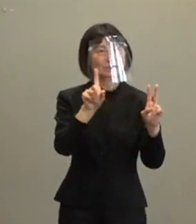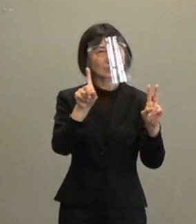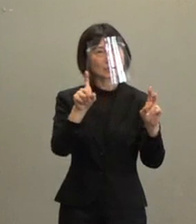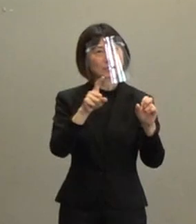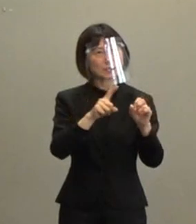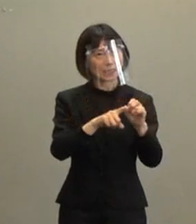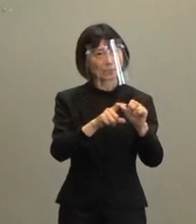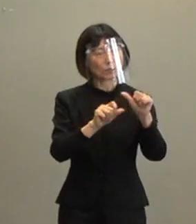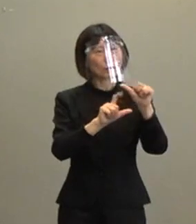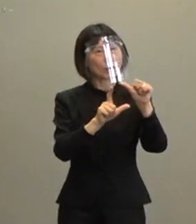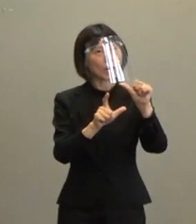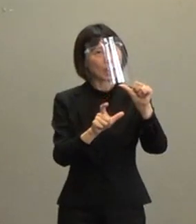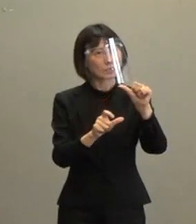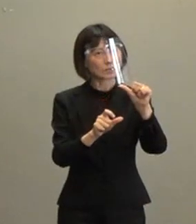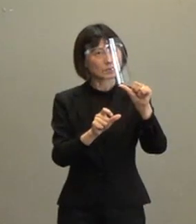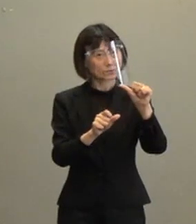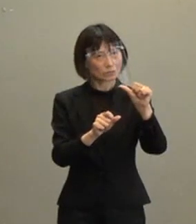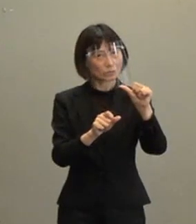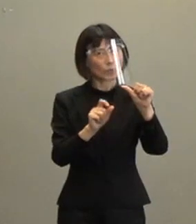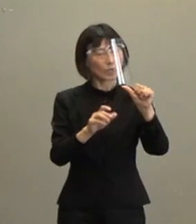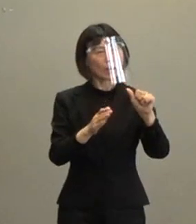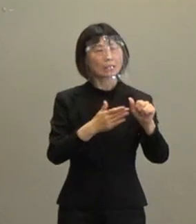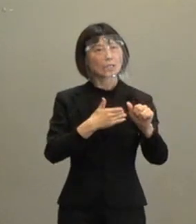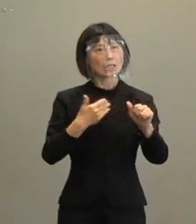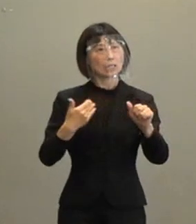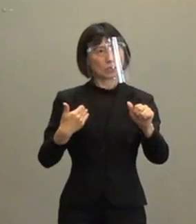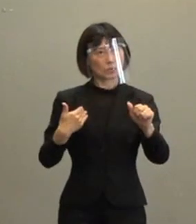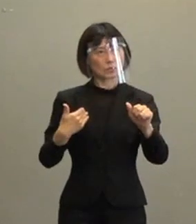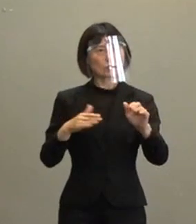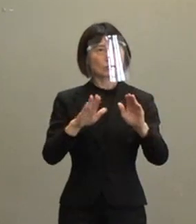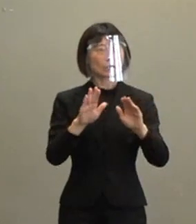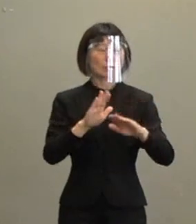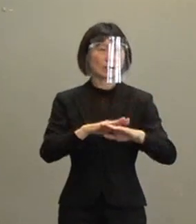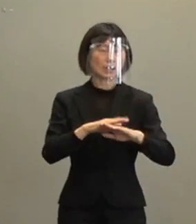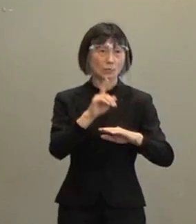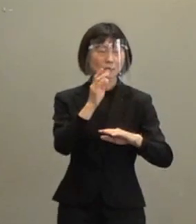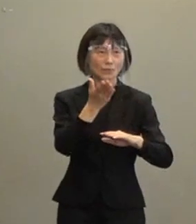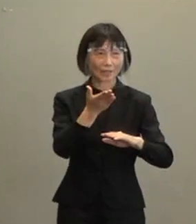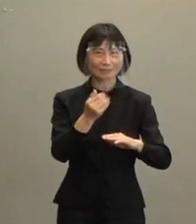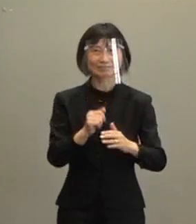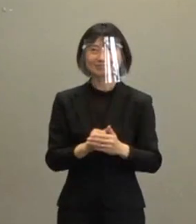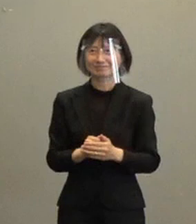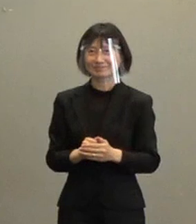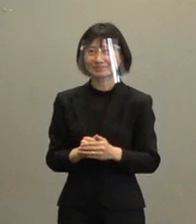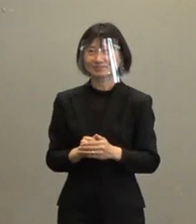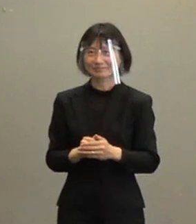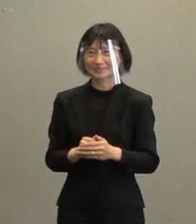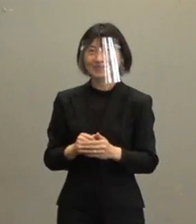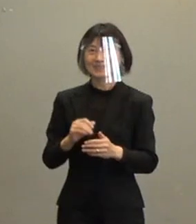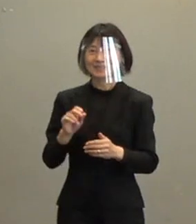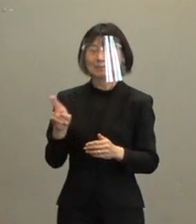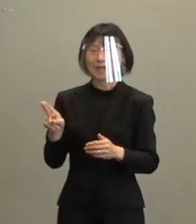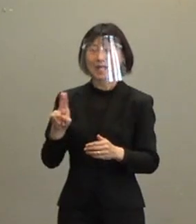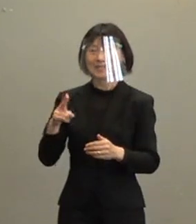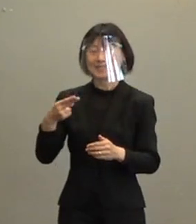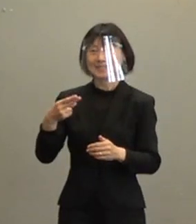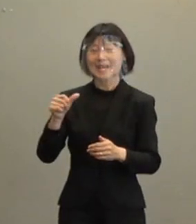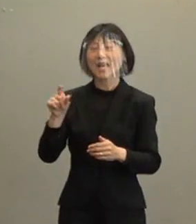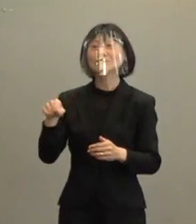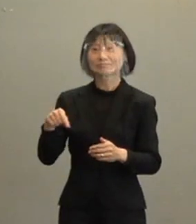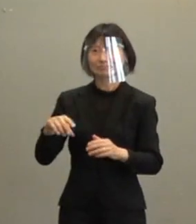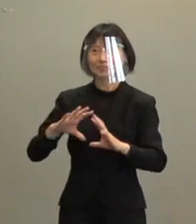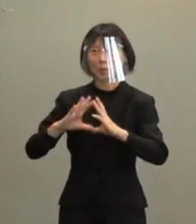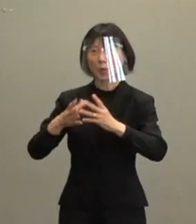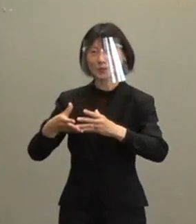の5月にそれができるというこの受け止めをお願いいたします。 はい、このチバニアについてはですね、国際機関に